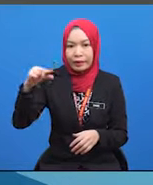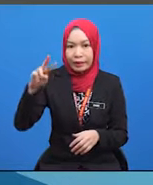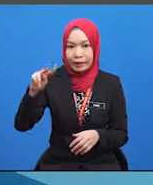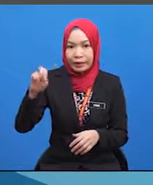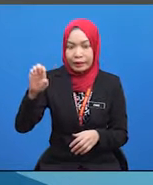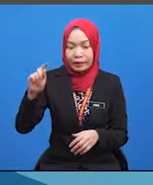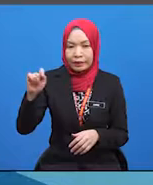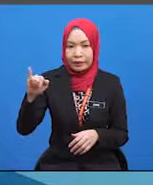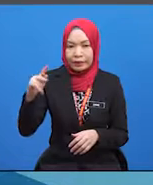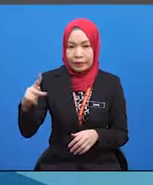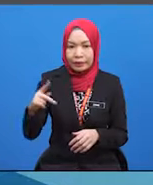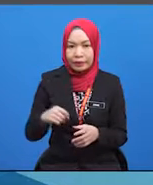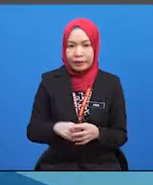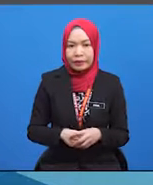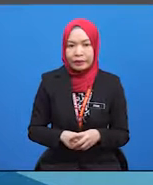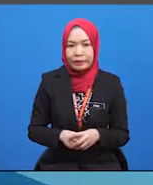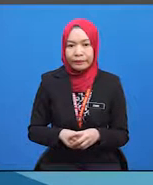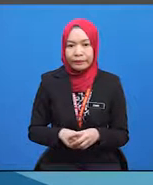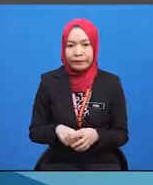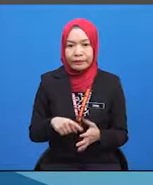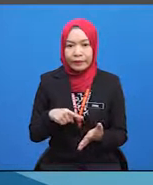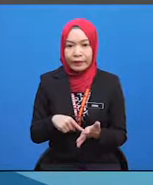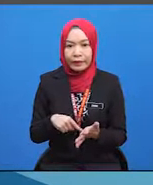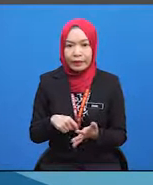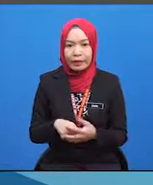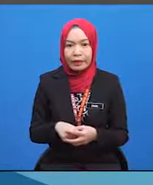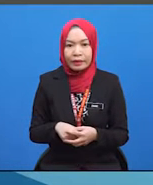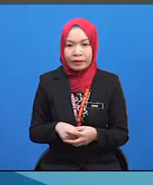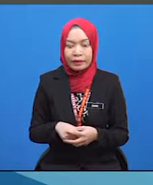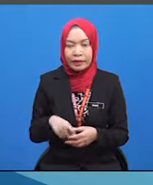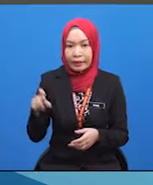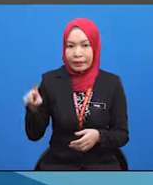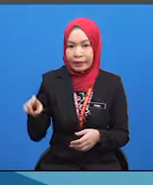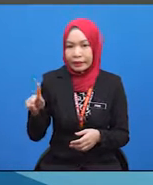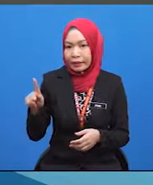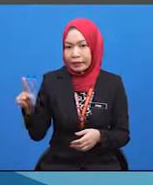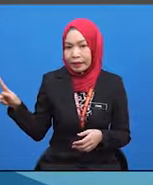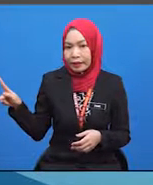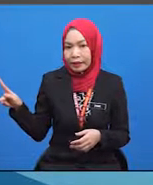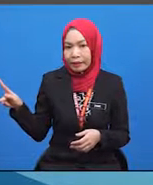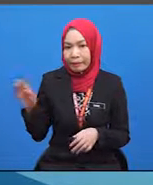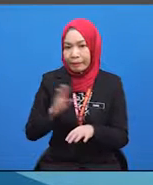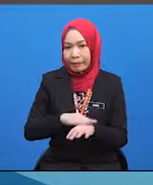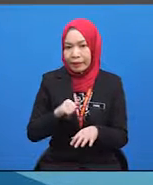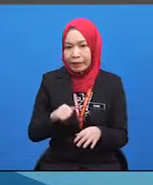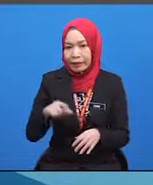Pilih ikon Lasso Tool. Kemudian, right-click pada Lasso Tool.